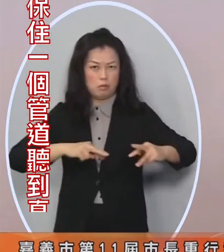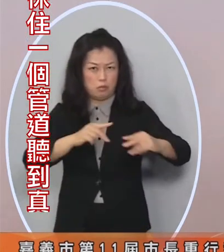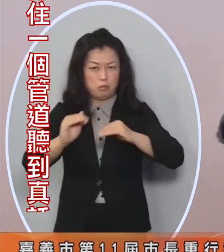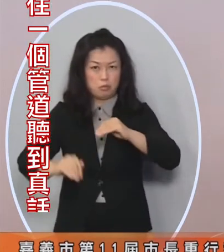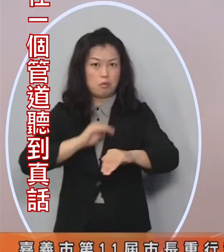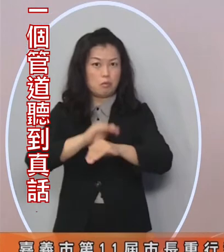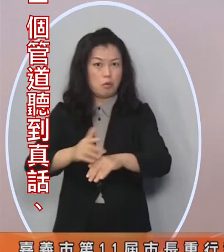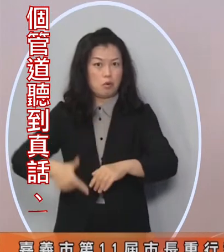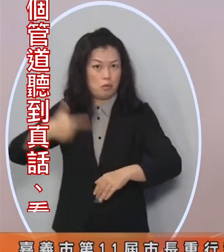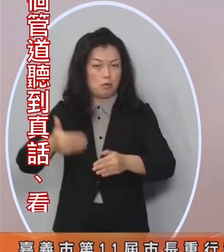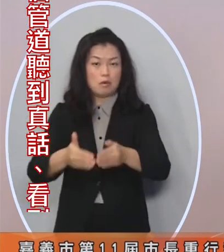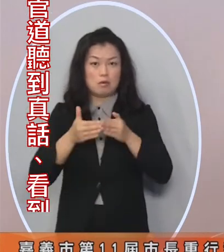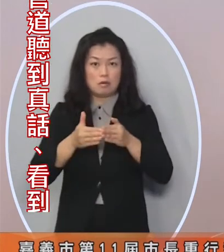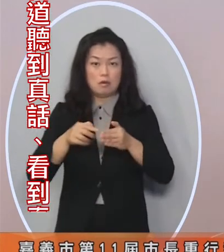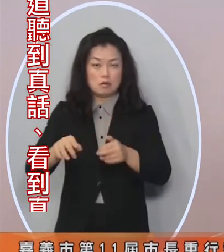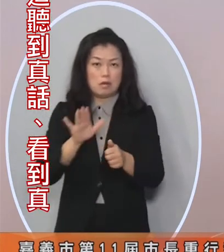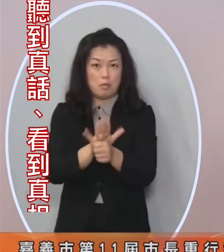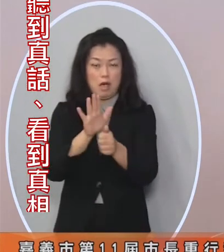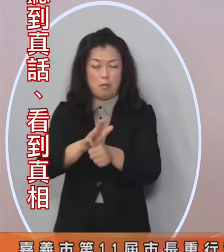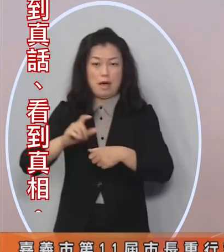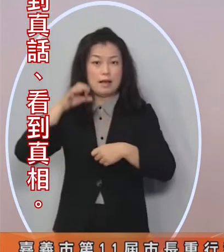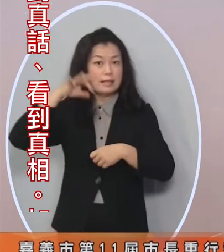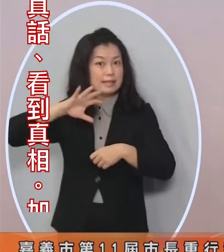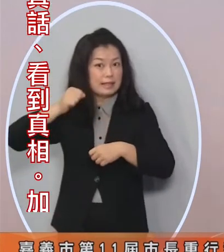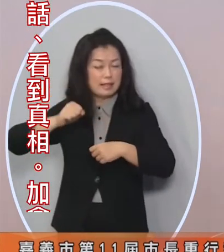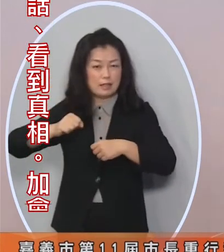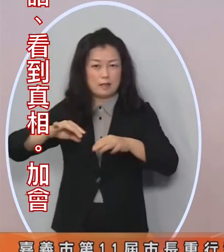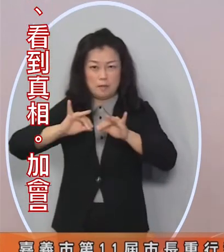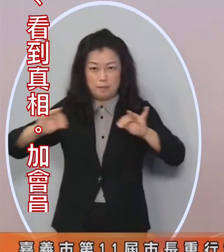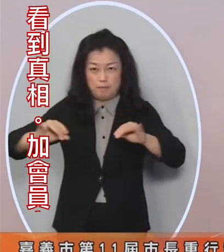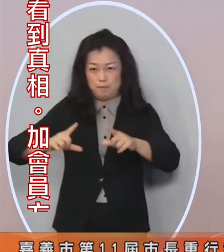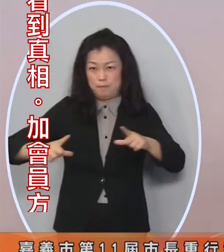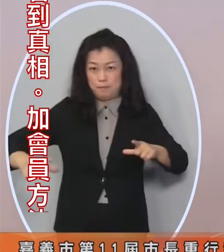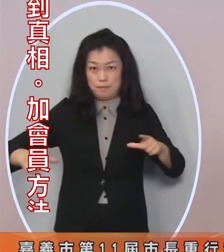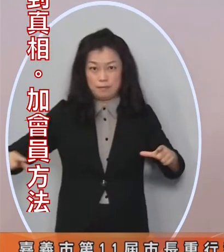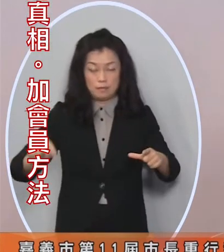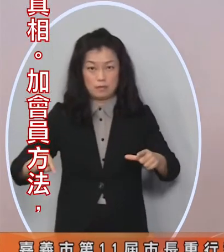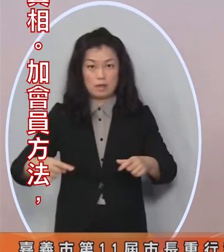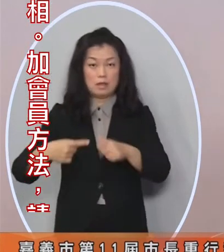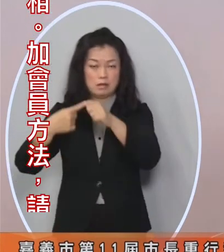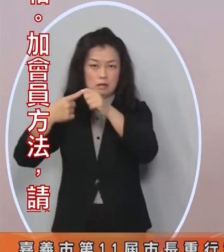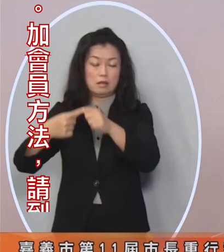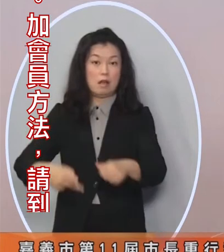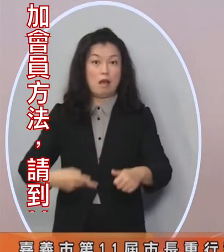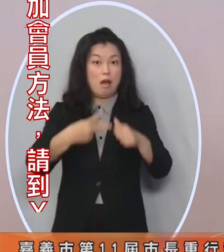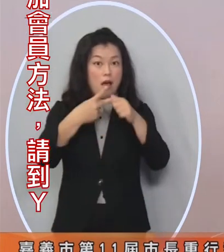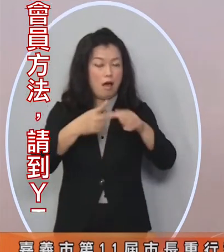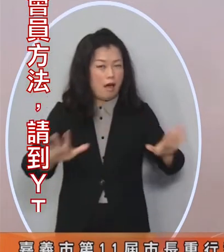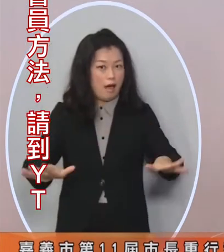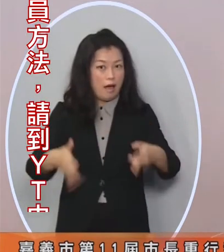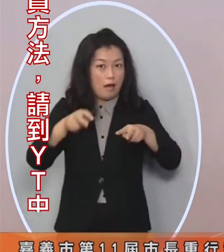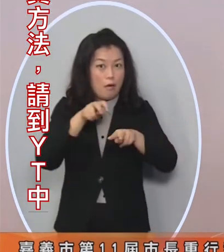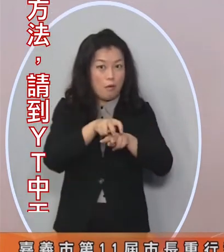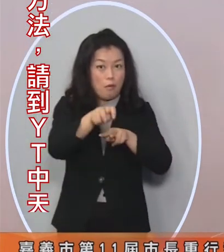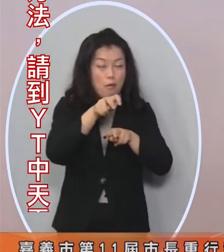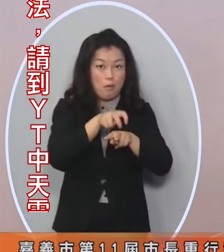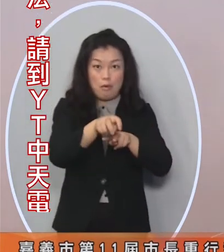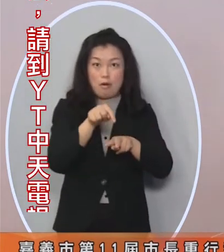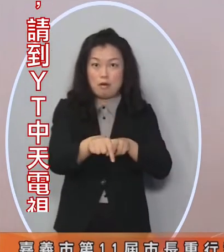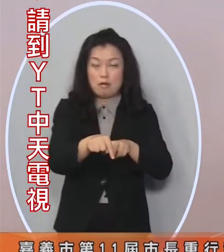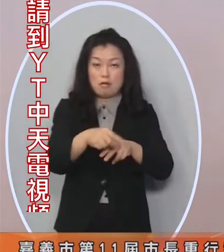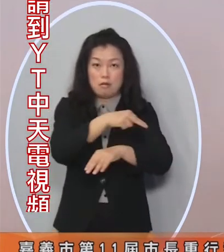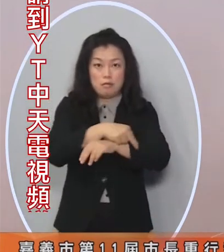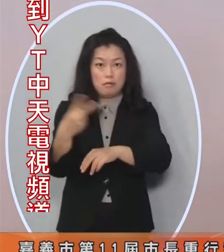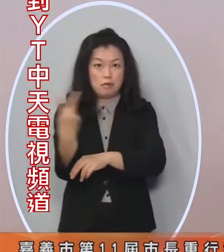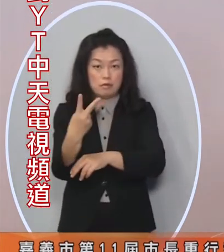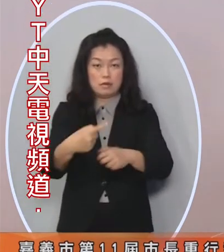嘉义拉开纵深的第一步。嘉义拉开纵深的第二步叫做轻轨。我们轻轨目前规划两条，第一